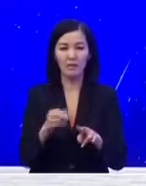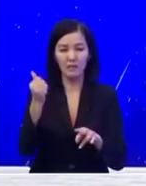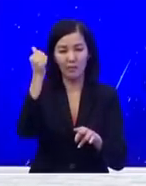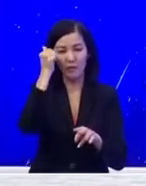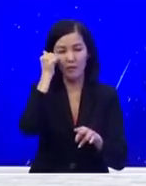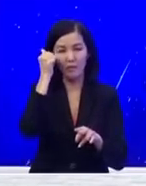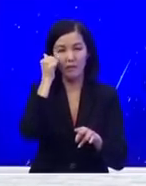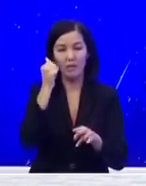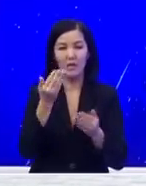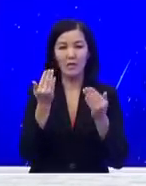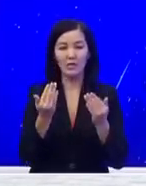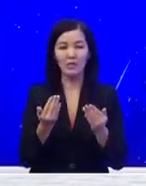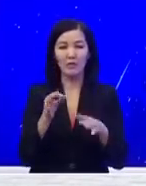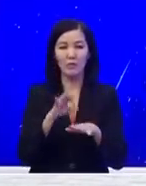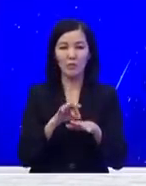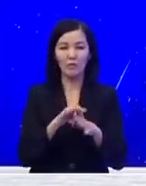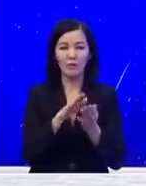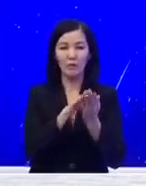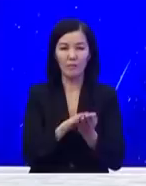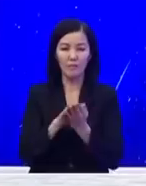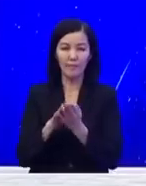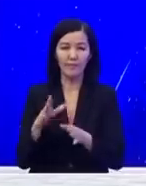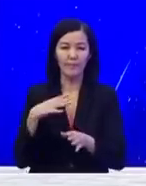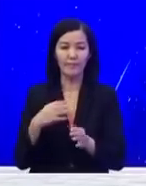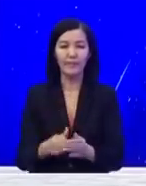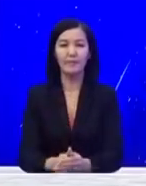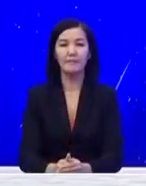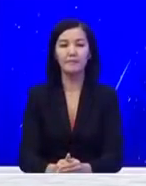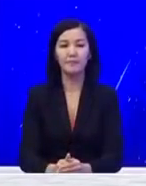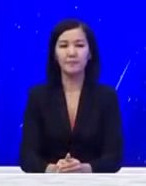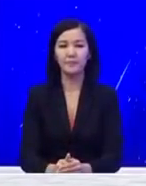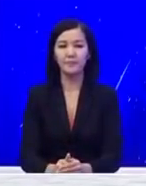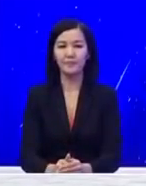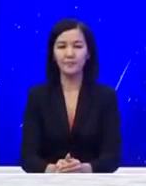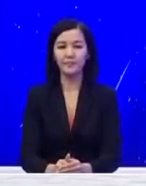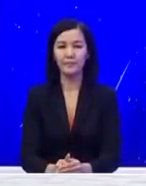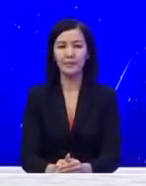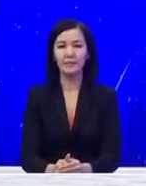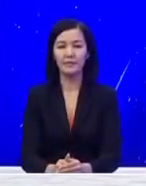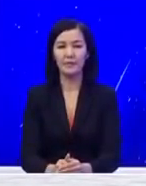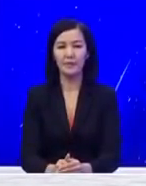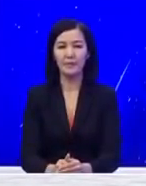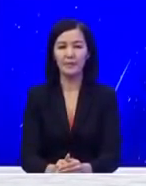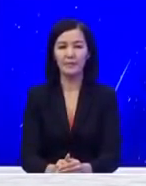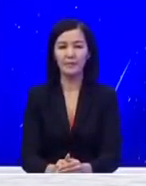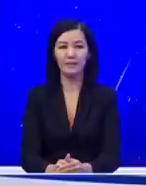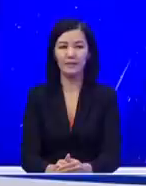забрал неотвратимый вирус COVID-19. Дамир Анитов, Жаслан Шымкенже, Аблай Кутукбай, телеканал ЖТСУ.